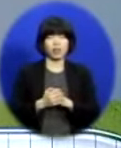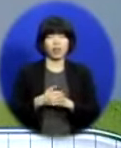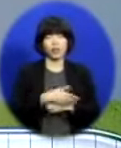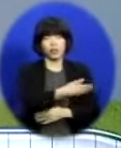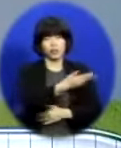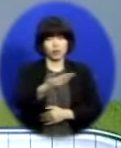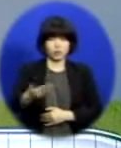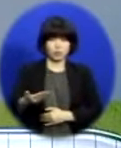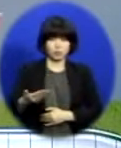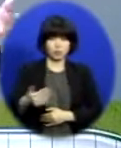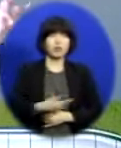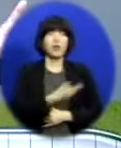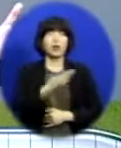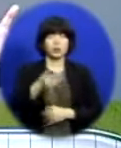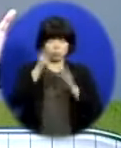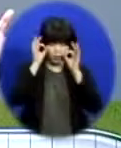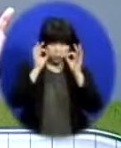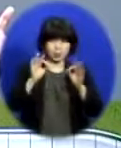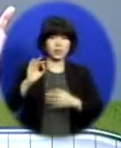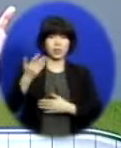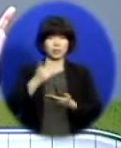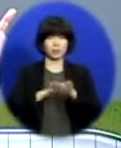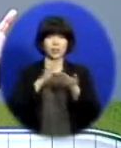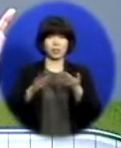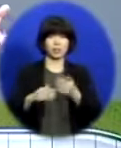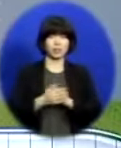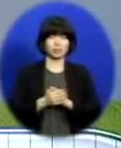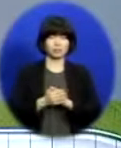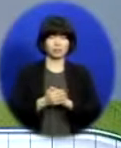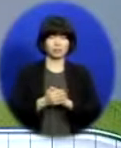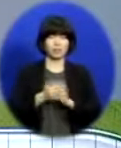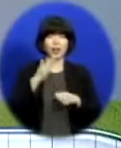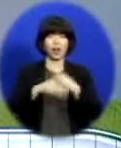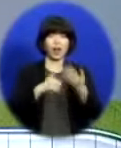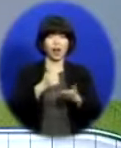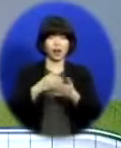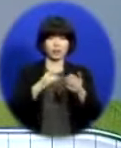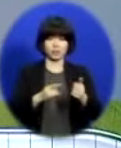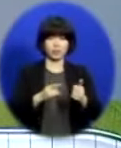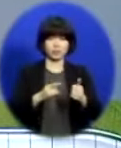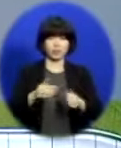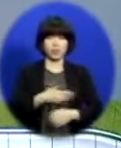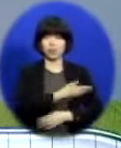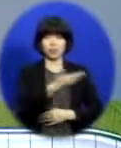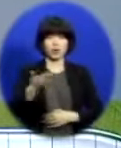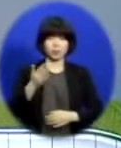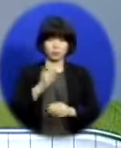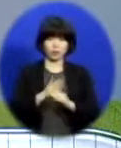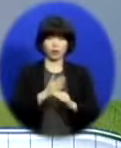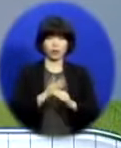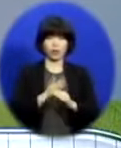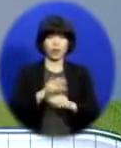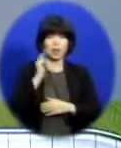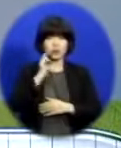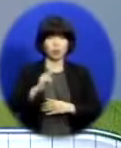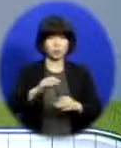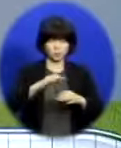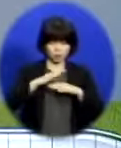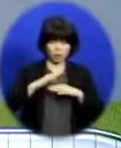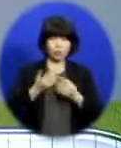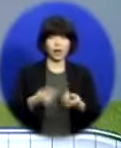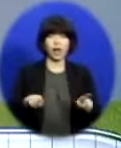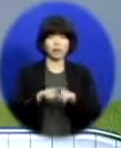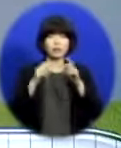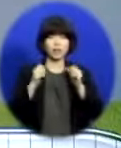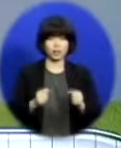여러분 여러분이 보셔야 됩니다 하나님께서는 여러분들 가운데 너무나도 놀랍게 함께